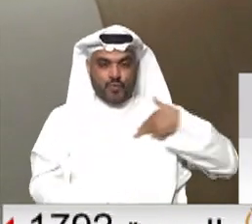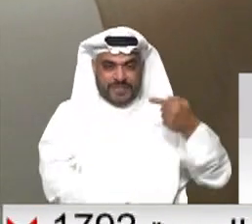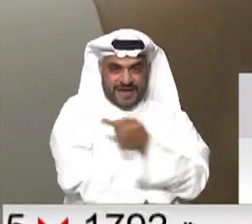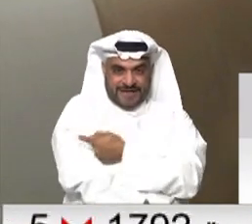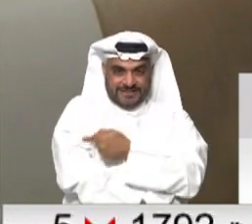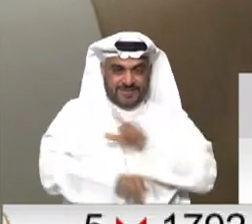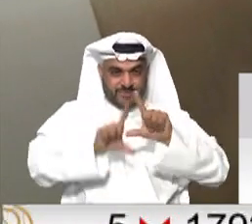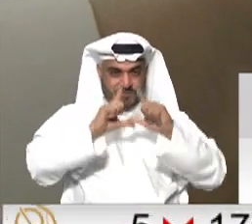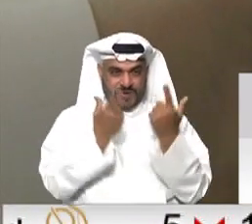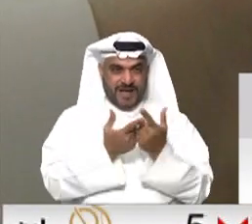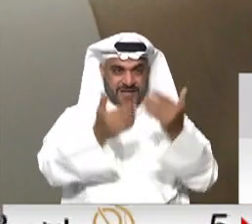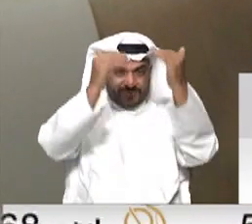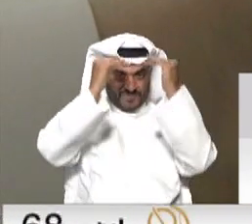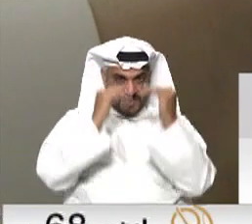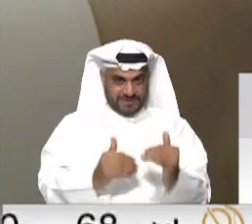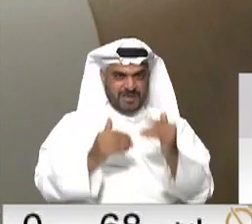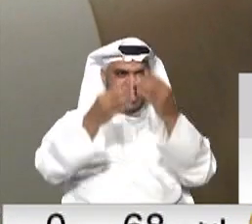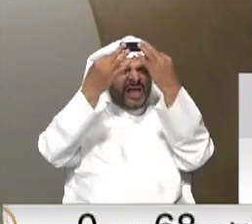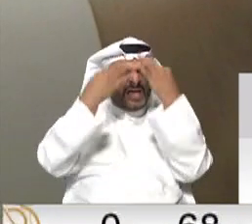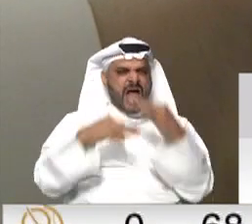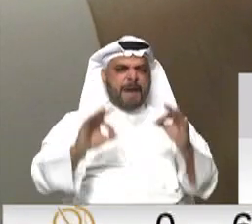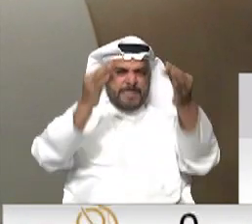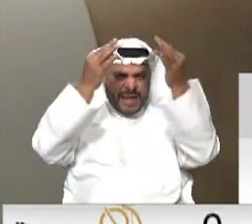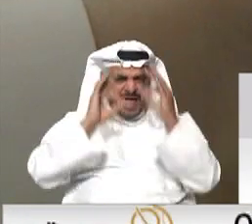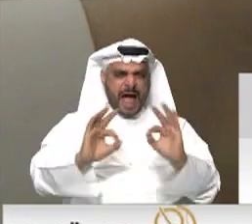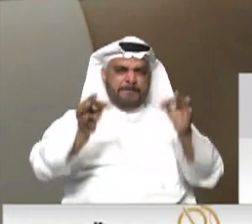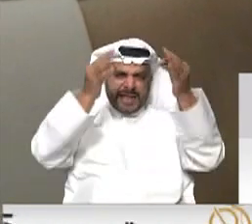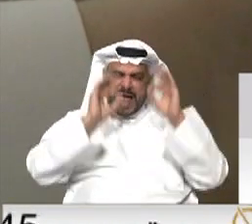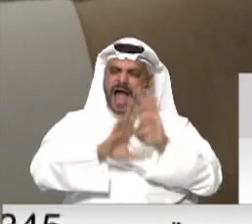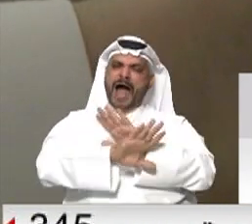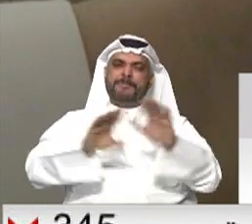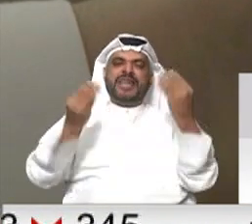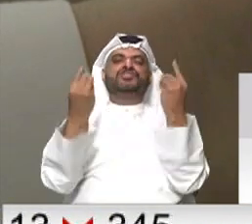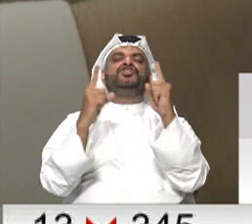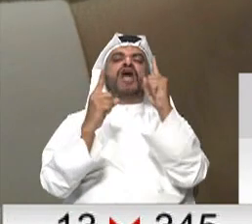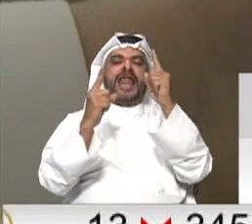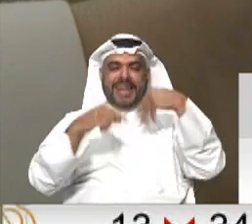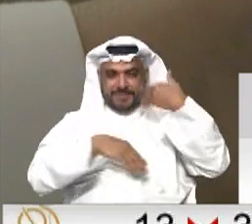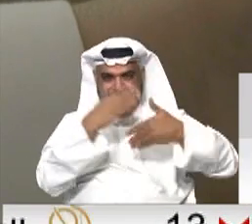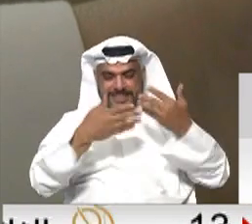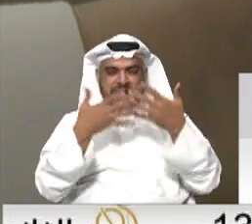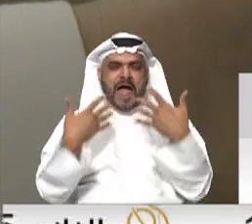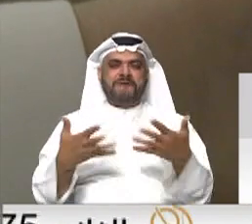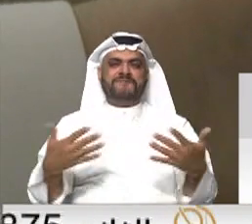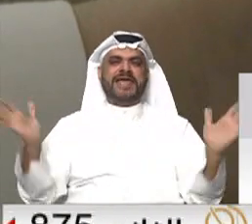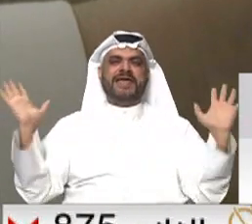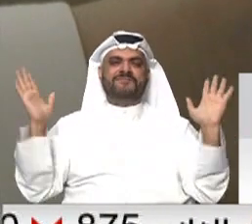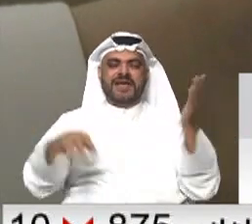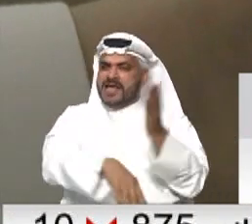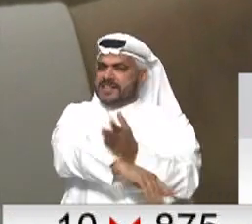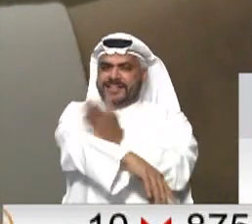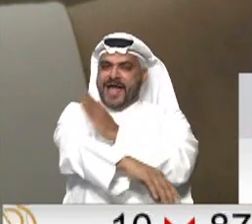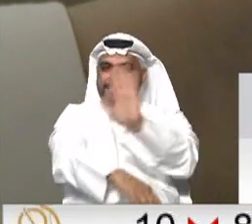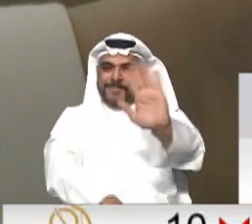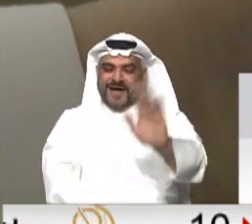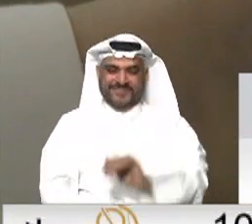لمكافحة السرطان، على أن تشمل من بعدها بقية المستشفيات العامة والتخصصية.